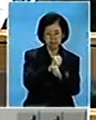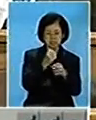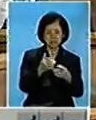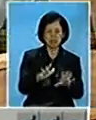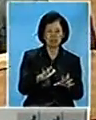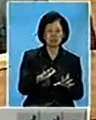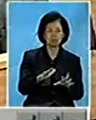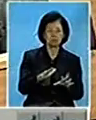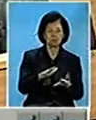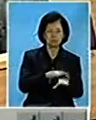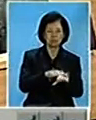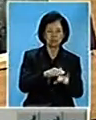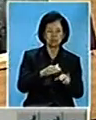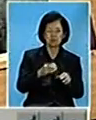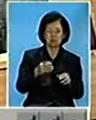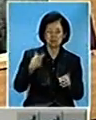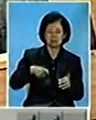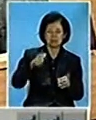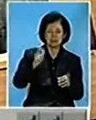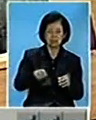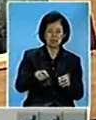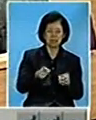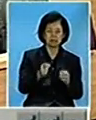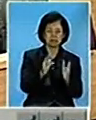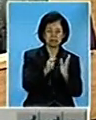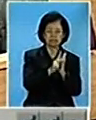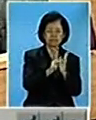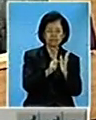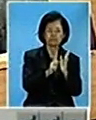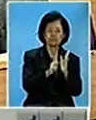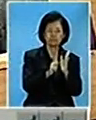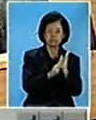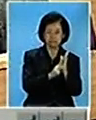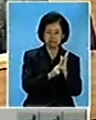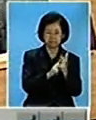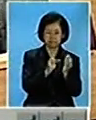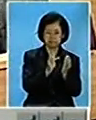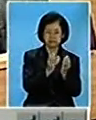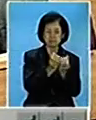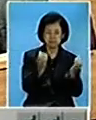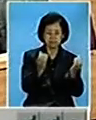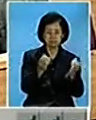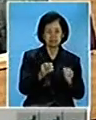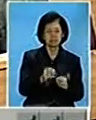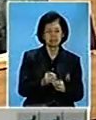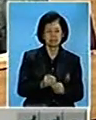ปลดศาลรัฐธรรมนูญในพระโปรมาภิไธยทันทีครับท่านประธานจำได้ไหมครับ